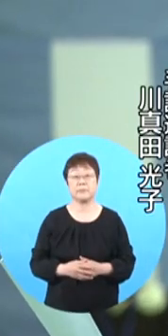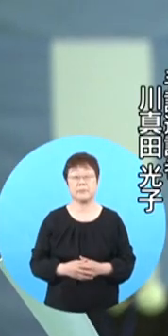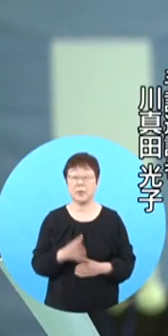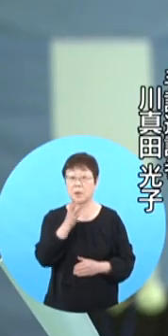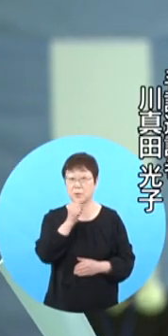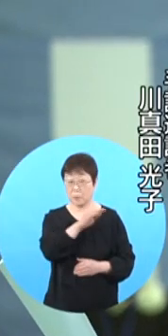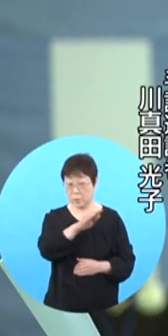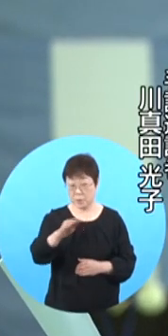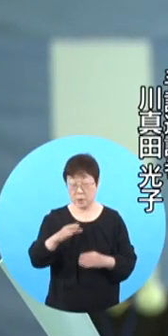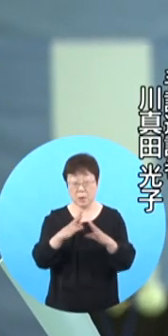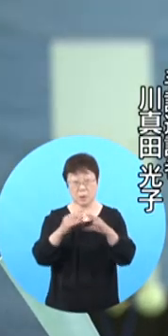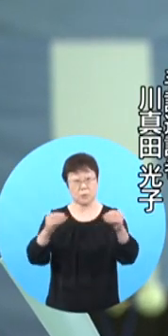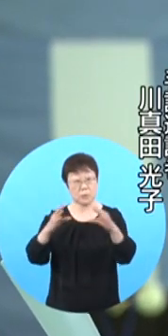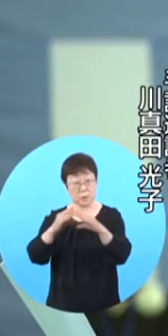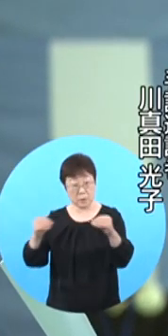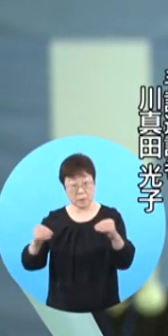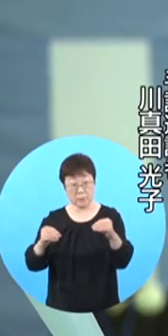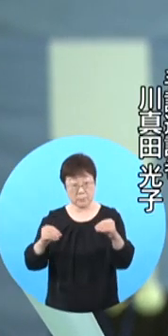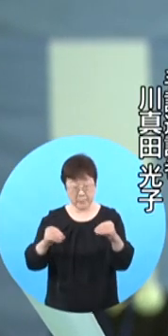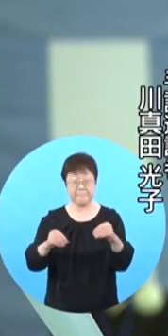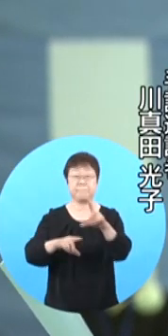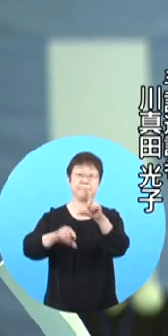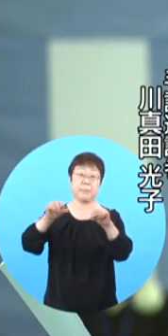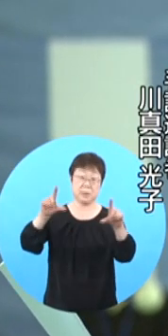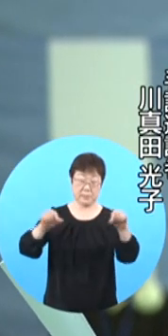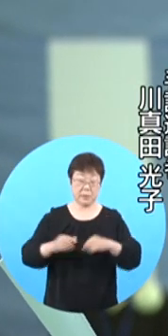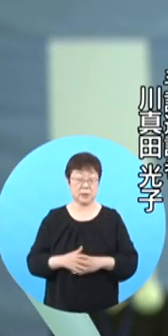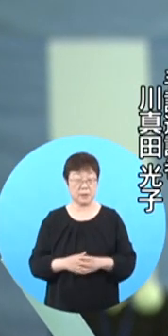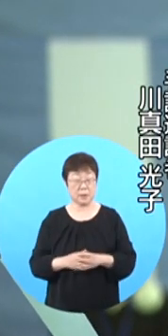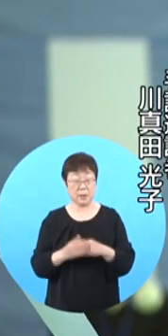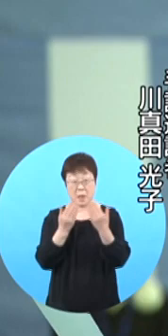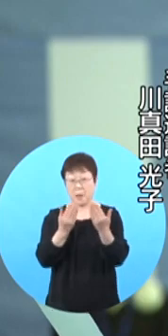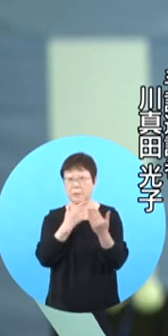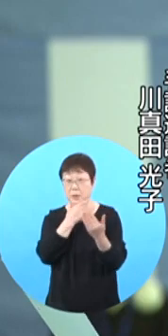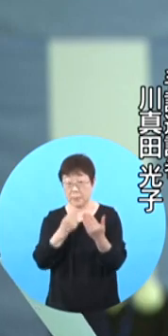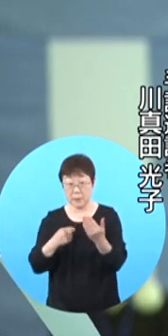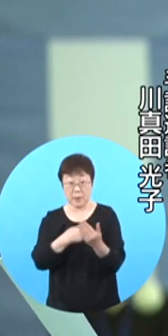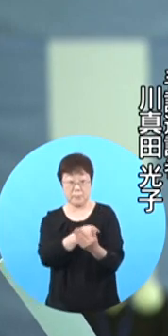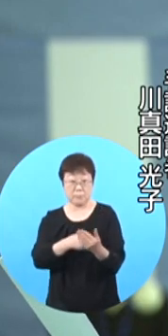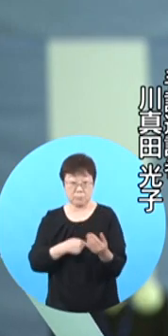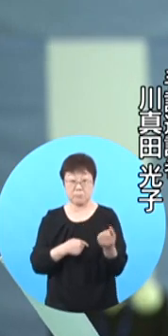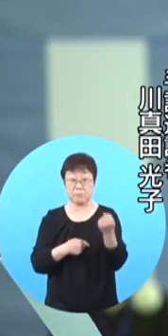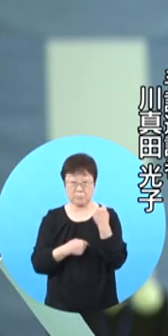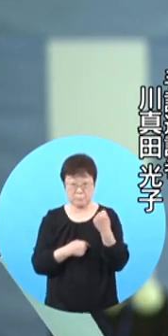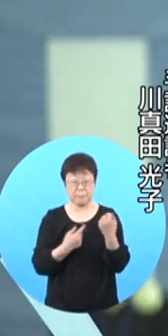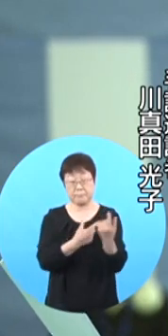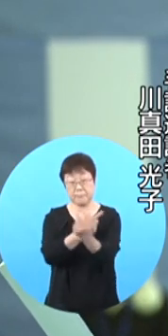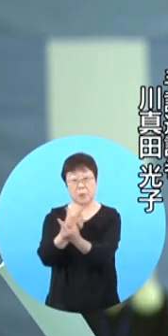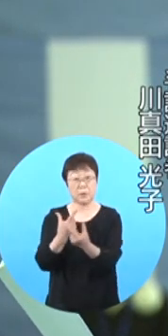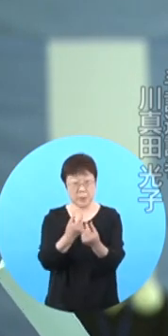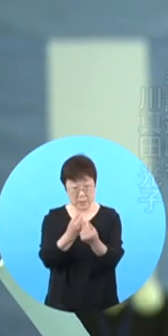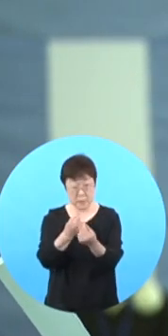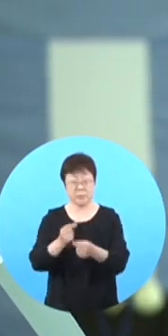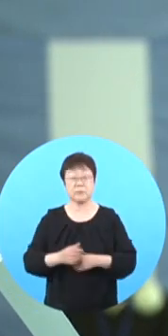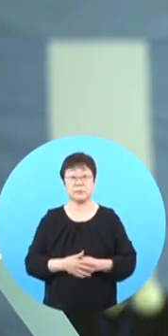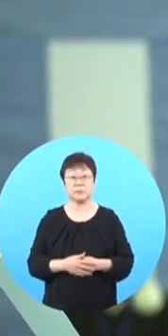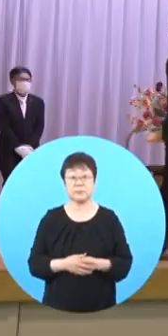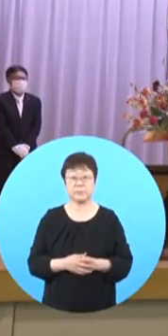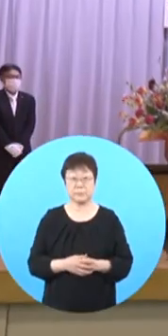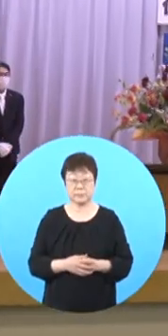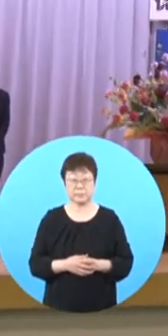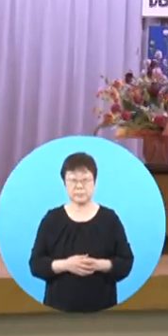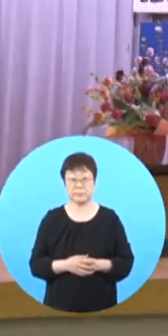年代や国籍は様々ですが、学びたいと思う強い気持ちは同じです。